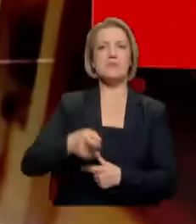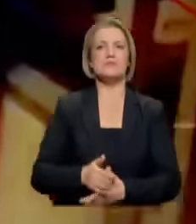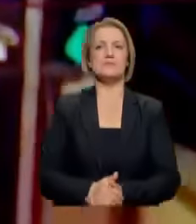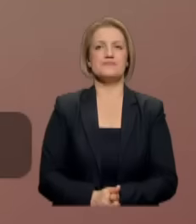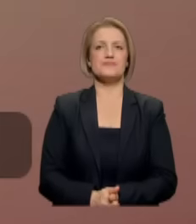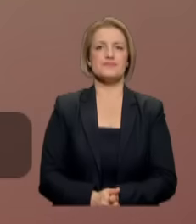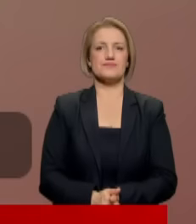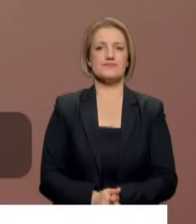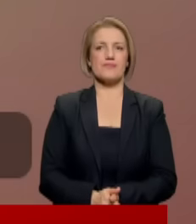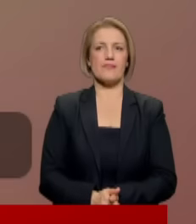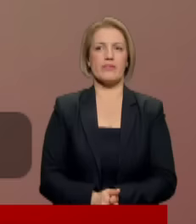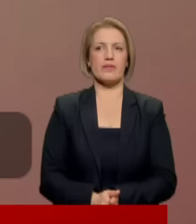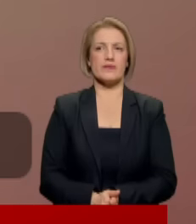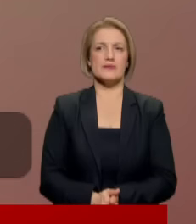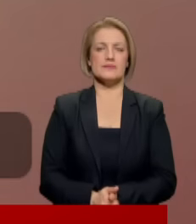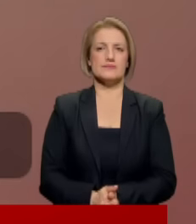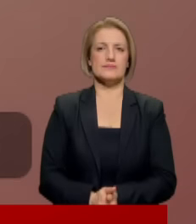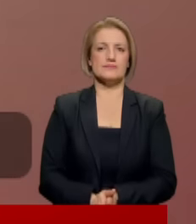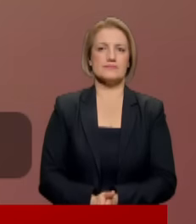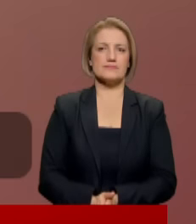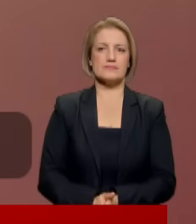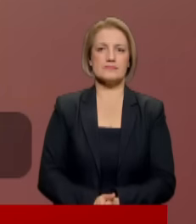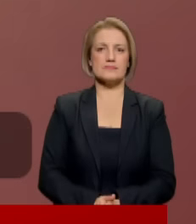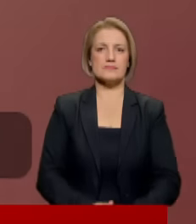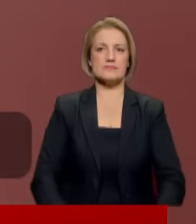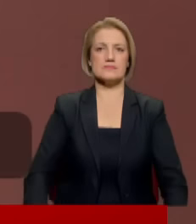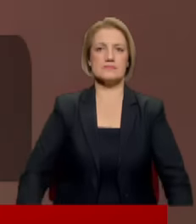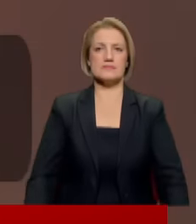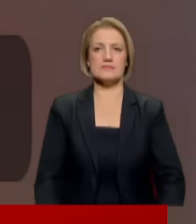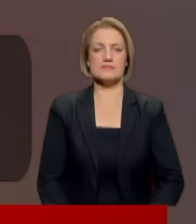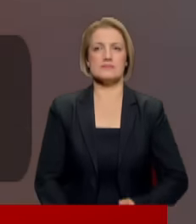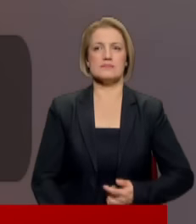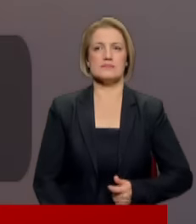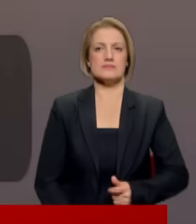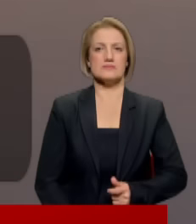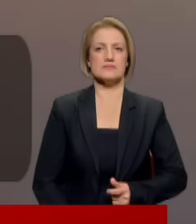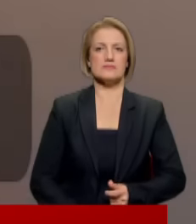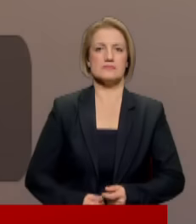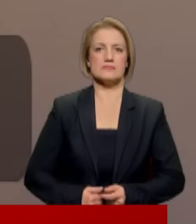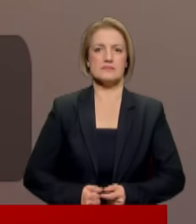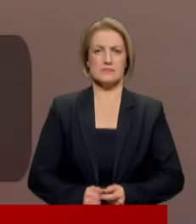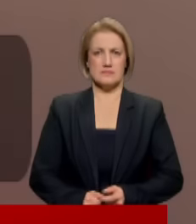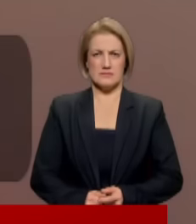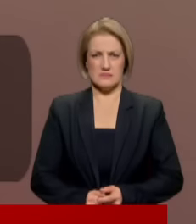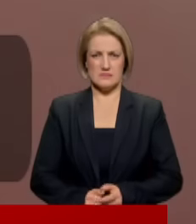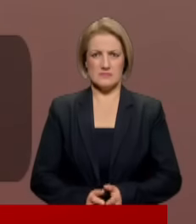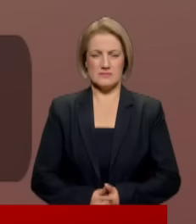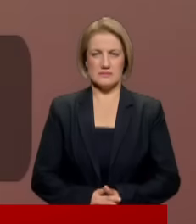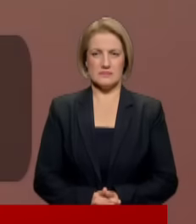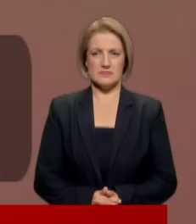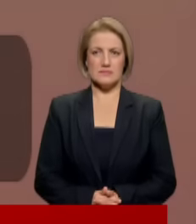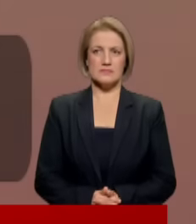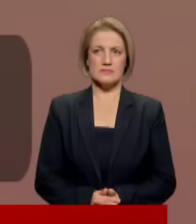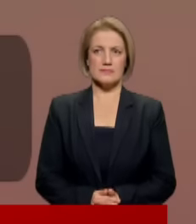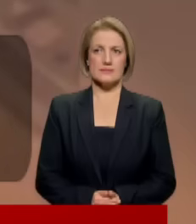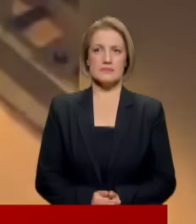vurdu Ayağa kalkma kalkma ayağa vurulduk Marmara istasyon dayız Bostancı'da